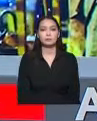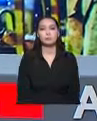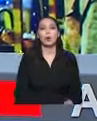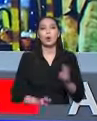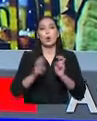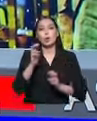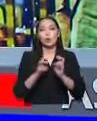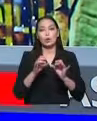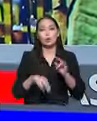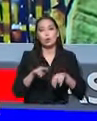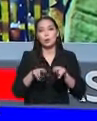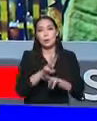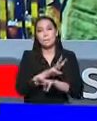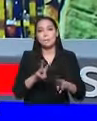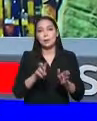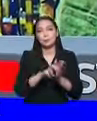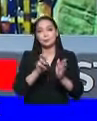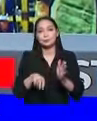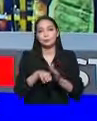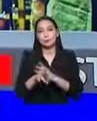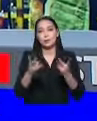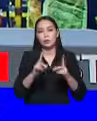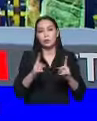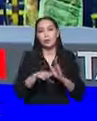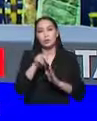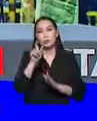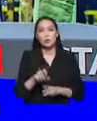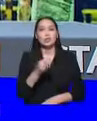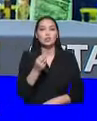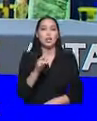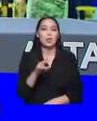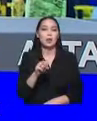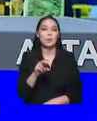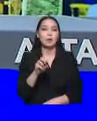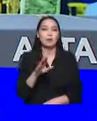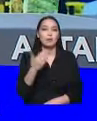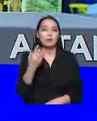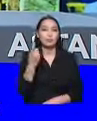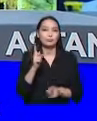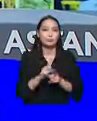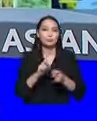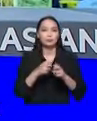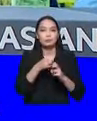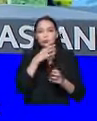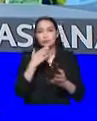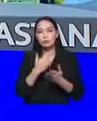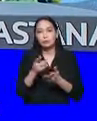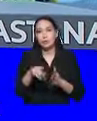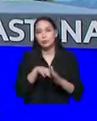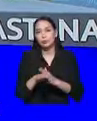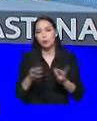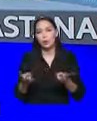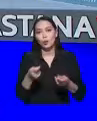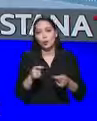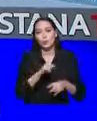Өнеркәсіп және құрылыс министрі отставкаға кету керек. Бүгін депутаттары Шарлапаевтың шаруасы шикі деп Шендінің кету туралы тезірек шешім